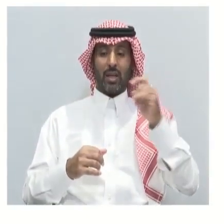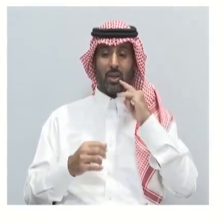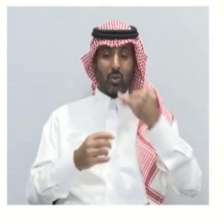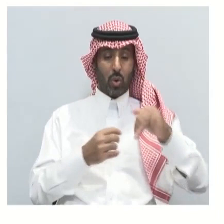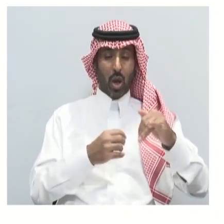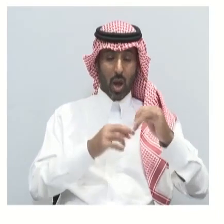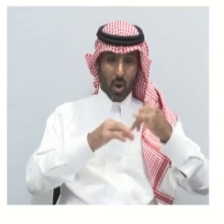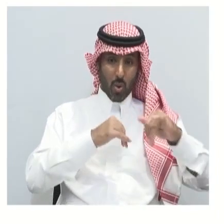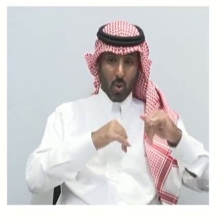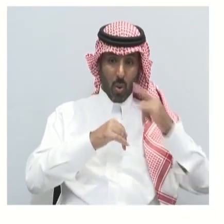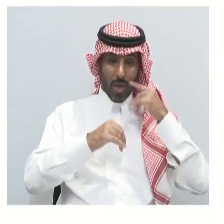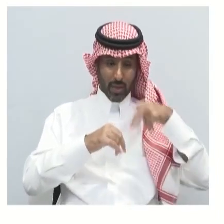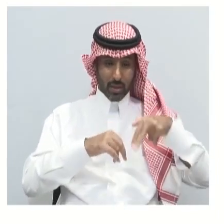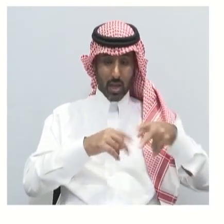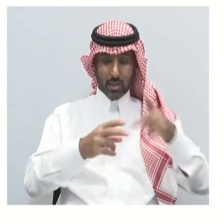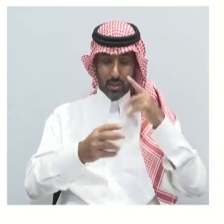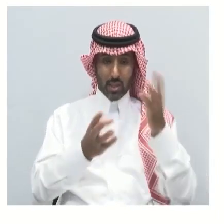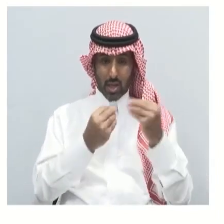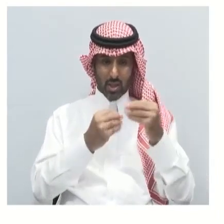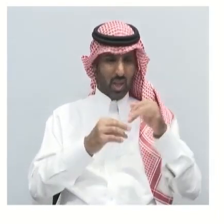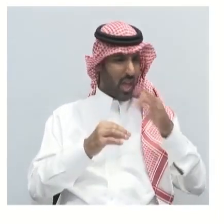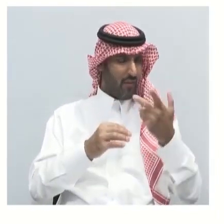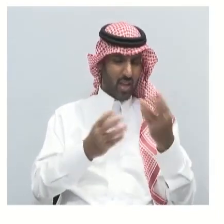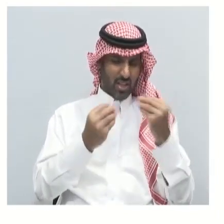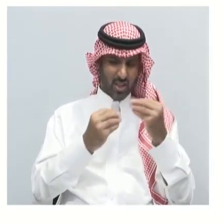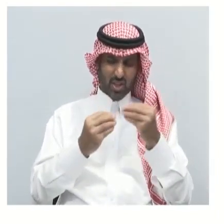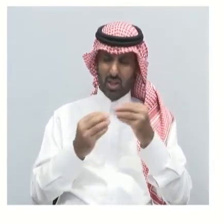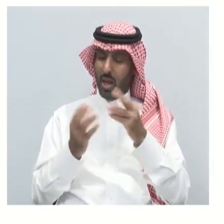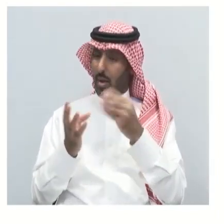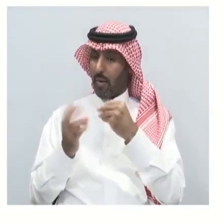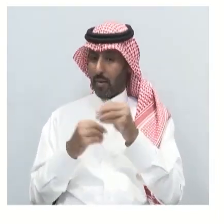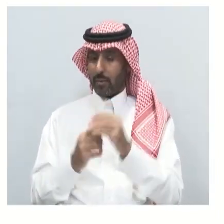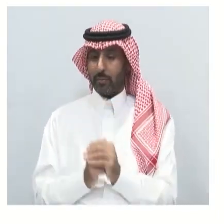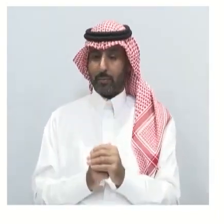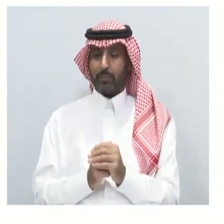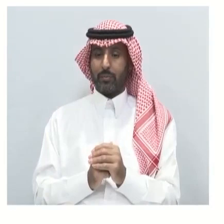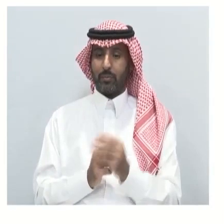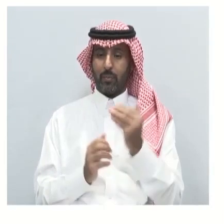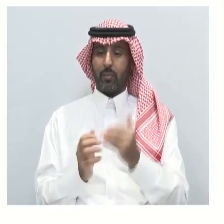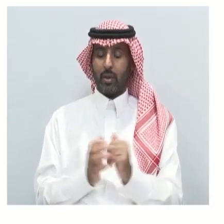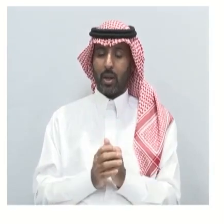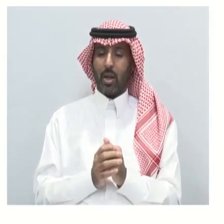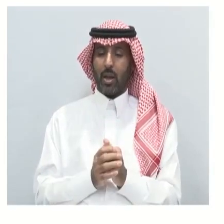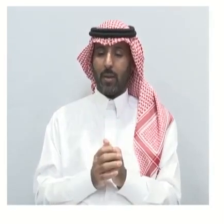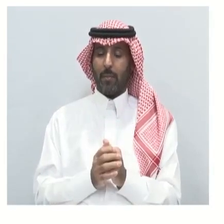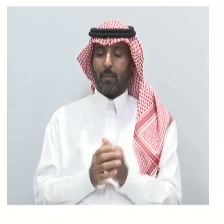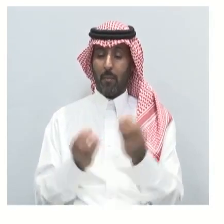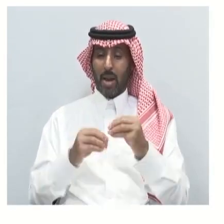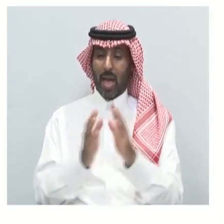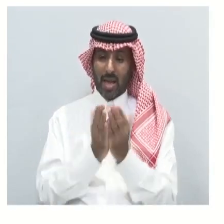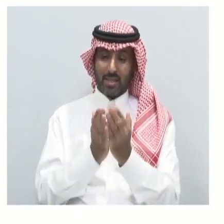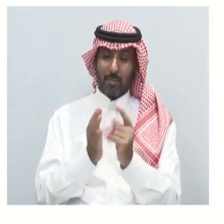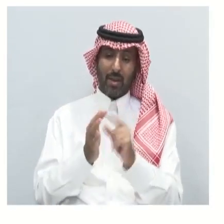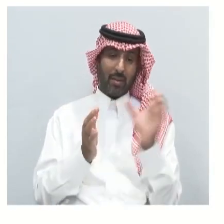الدارسون في دراسته لظاهره من الظواهر محل البحث والدراسه والمناهج البحث تتكون من